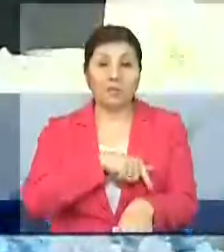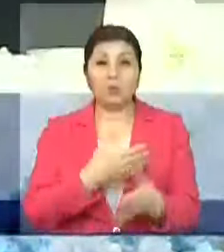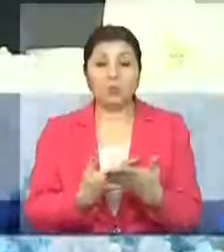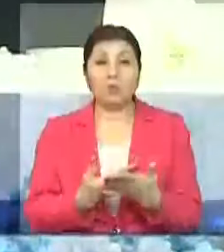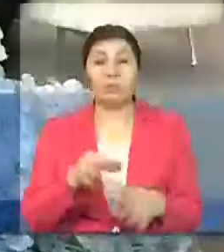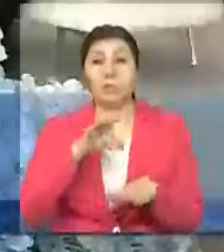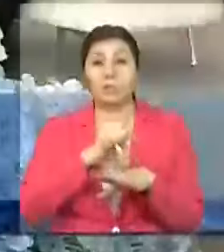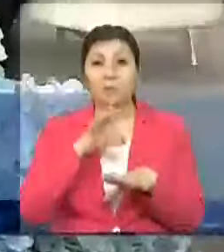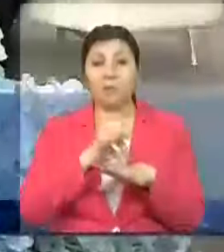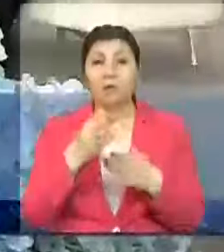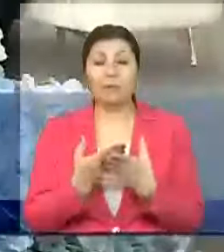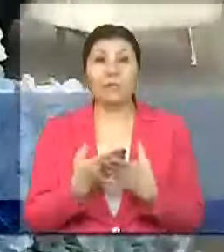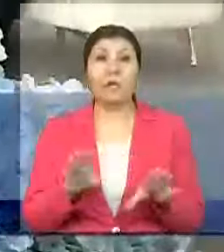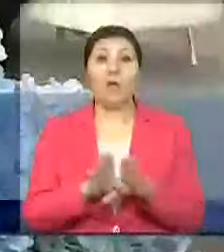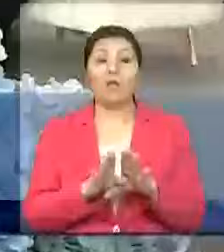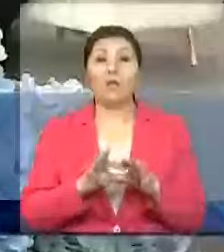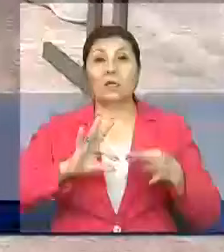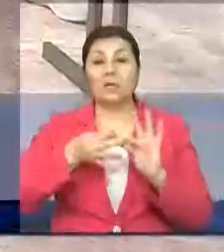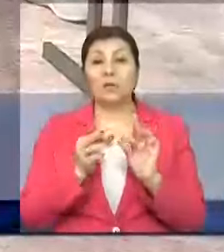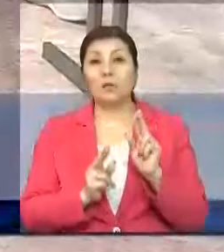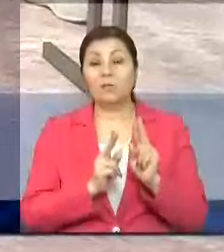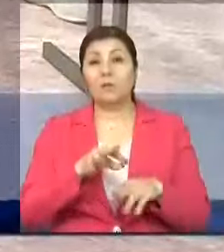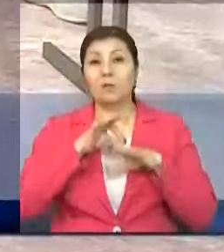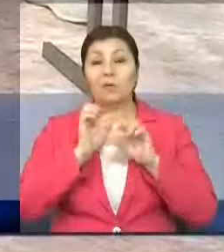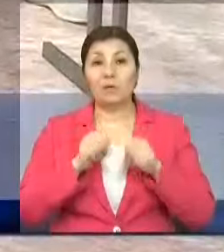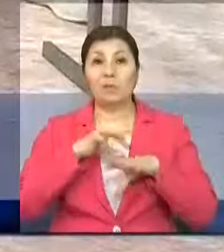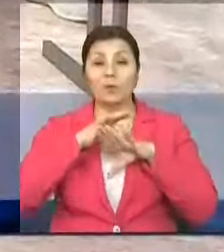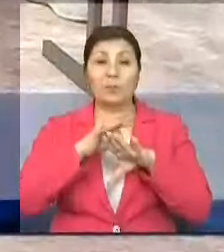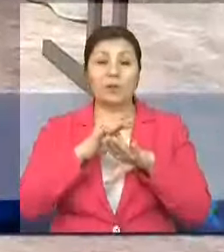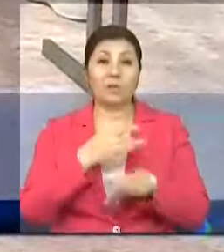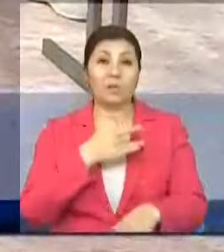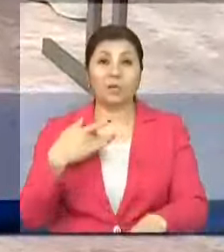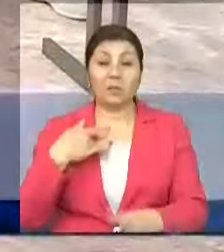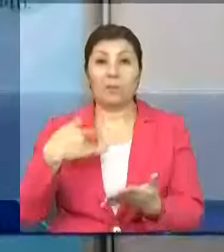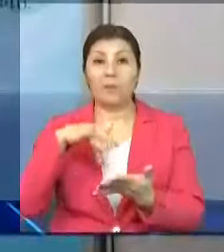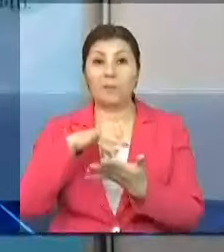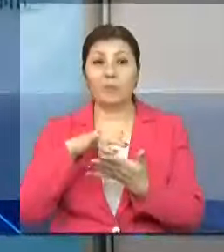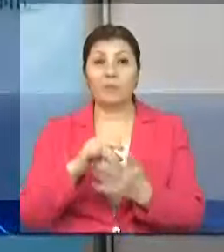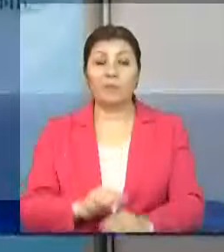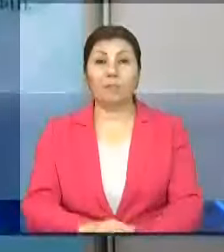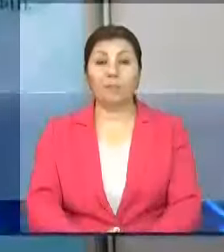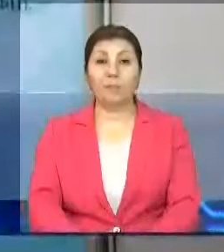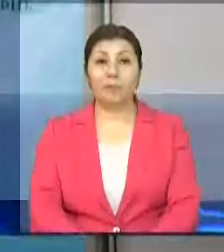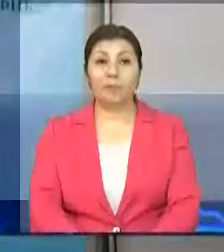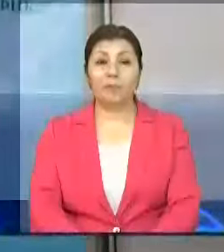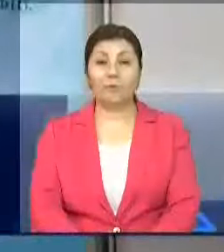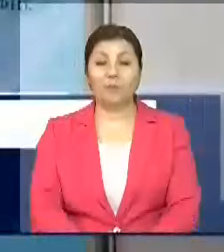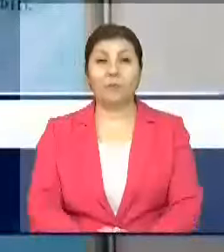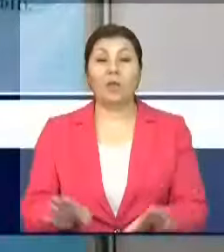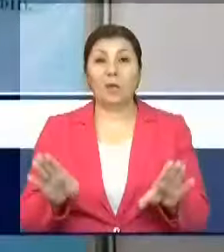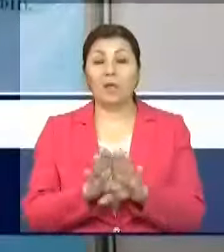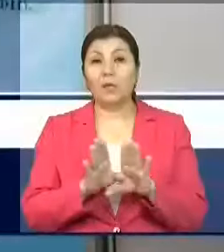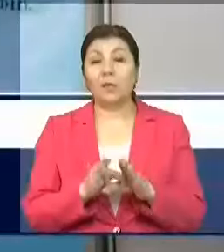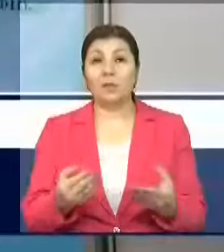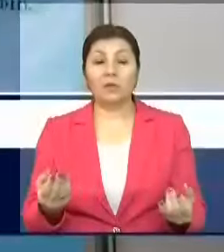проводится изнутри сосуда. К слову, такие сложные операции возможно проводить в областном фтизиопульмонологическом центре. Маддехбаза способствует, но она оставляет